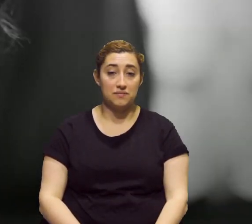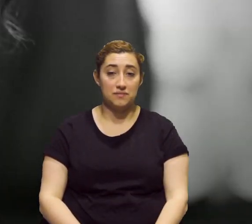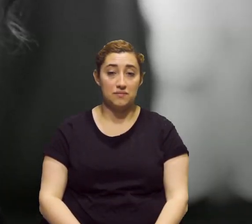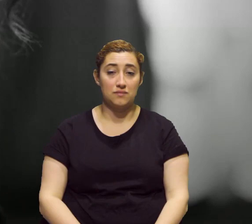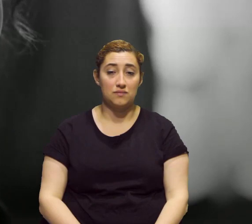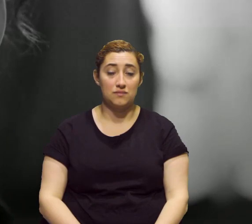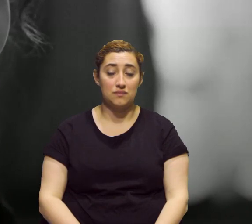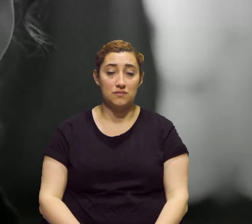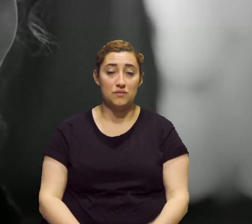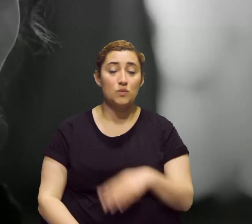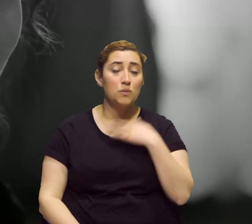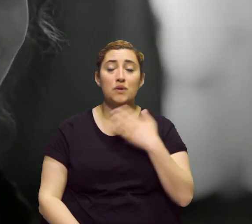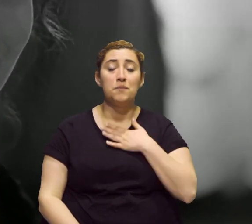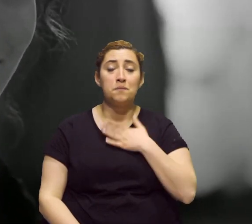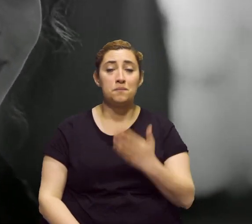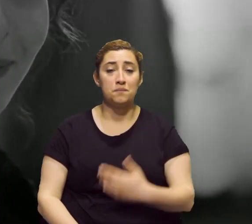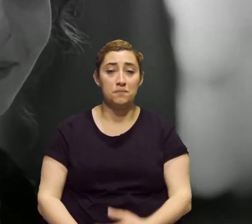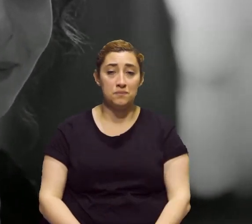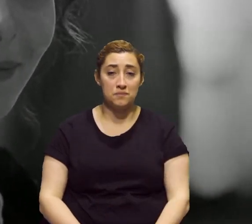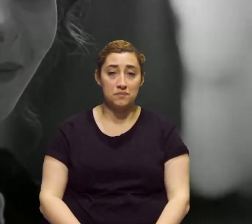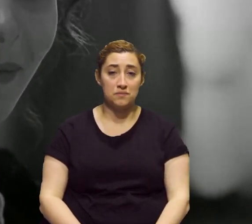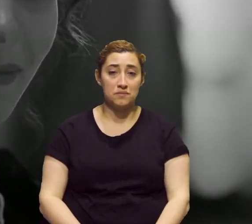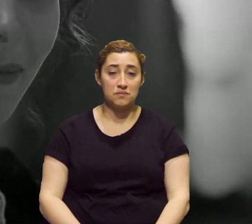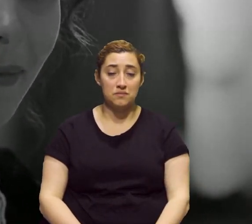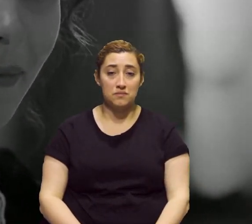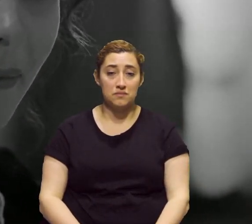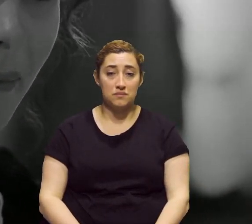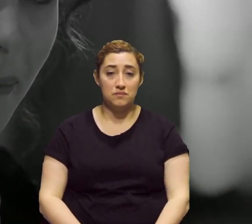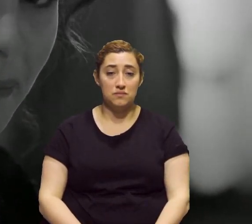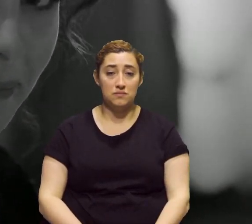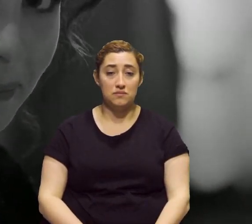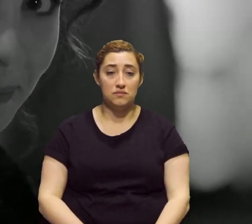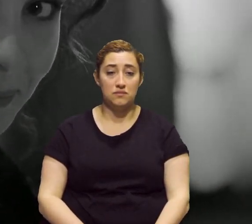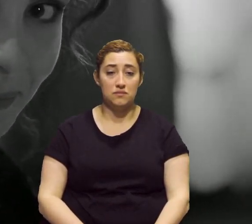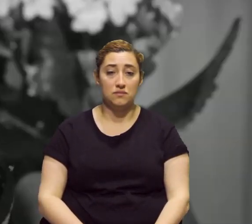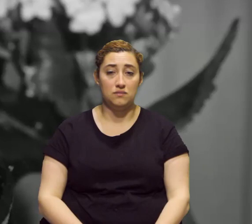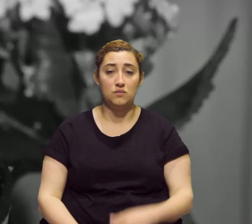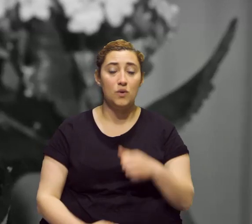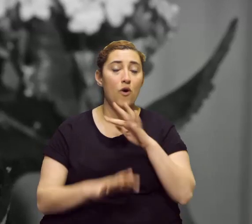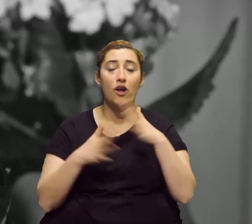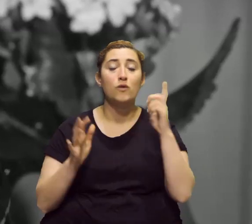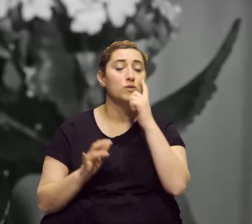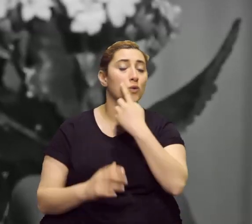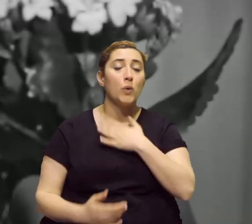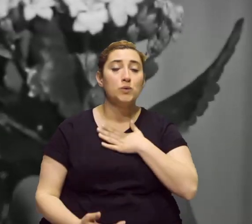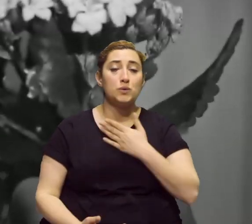Kurban oldum. Süreyya ile Ali ayrı yer sofralarında aşkla bakışıyorlar. Okyanus